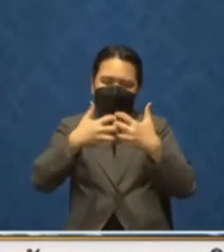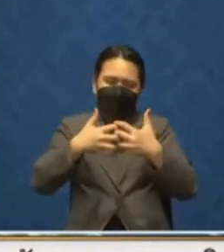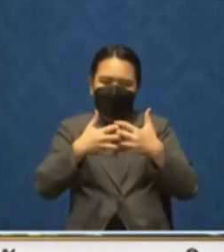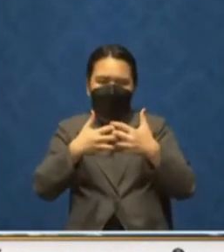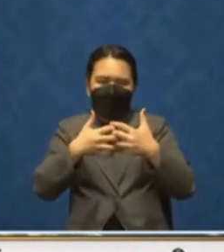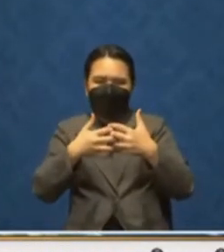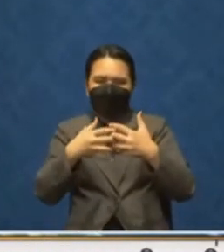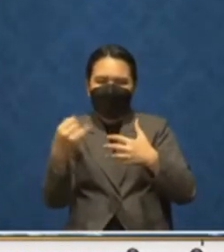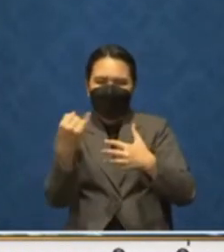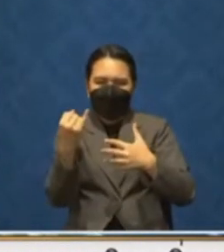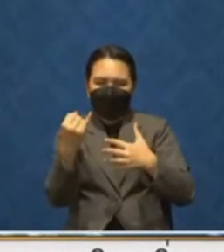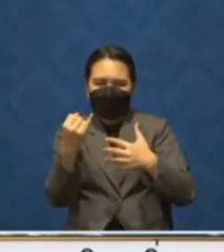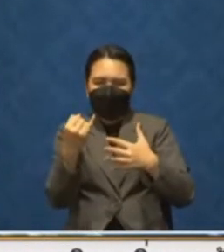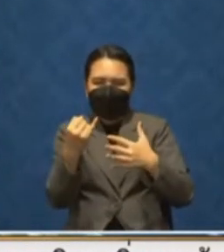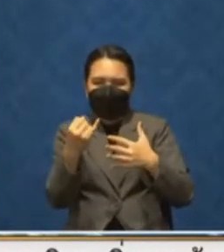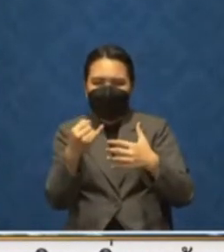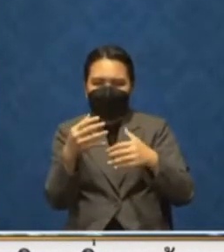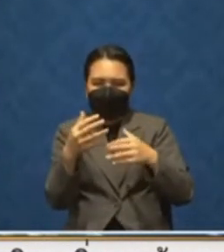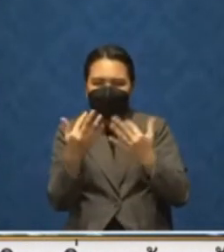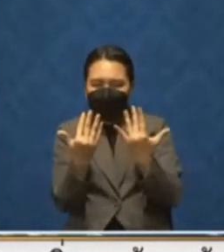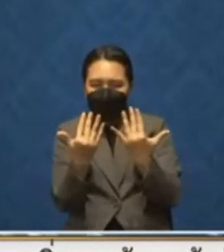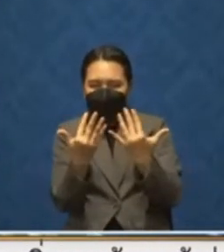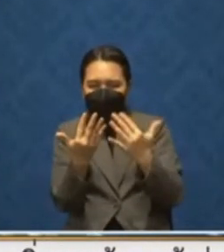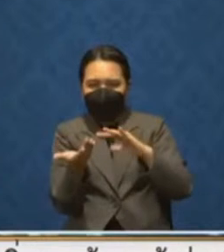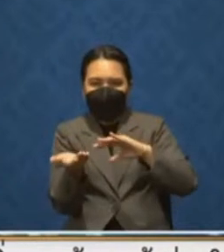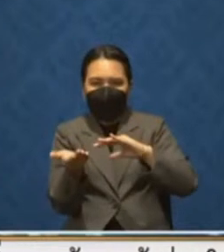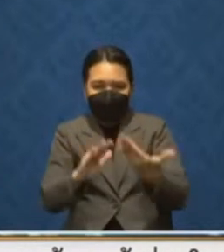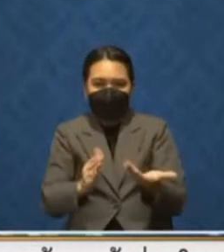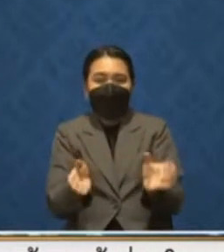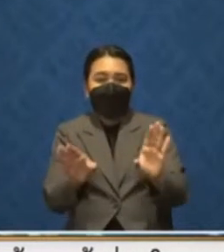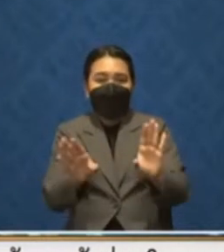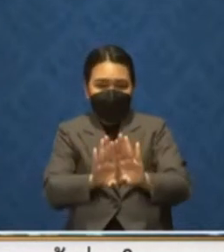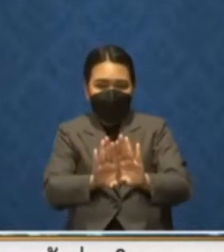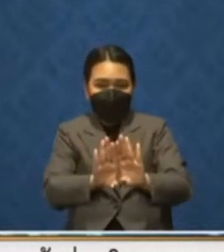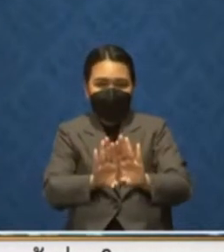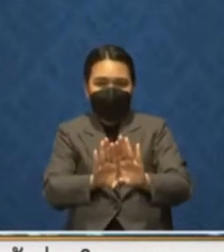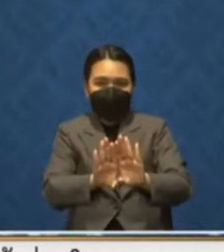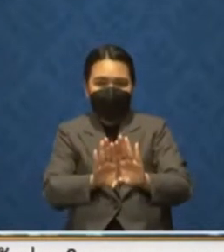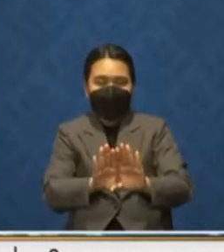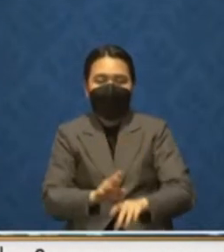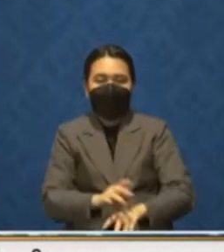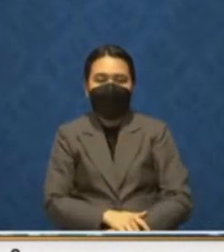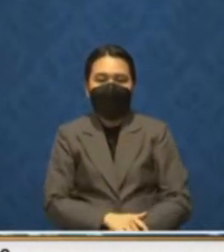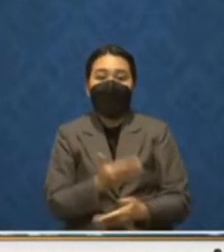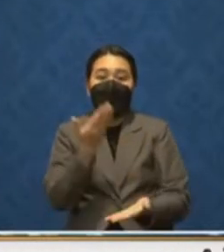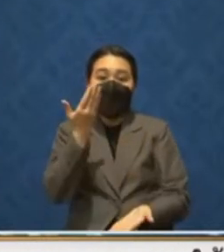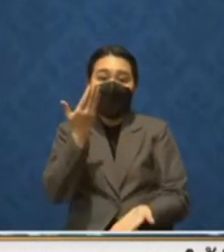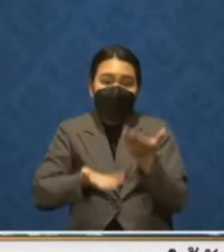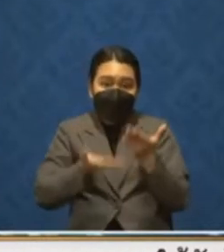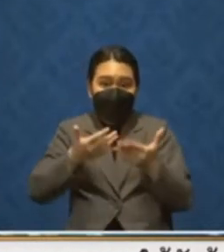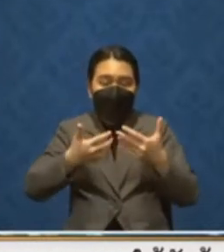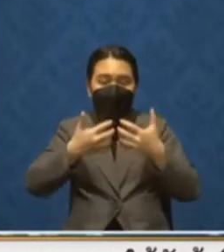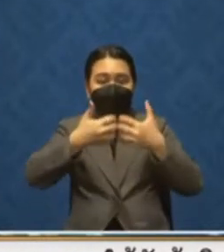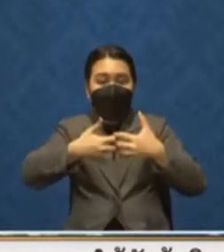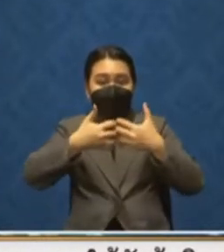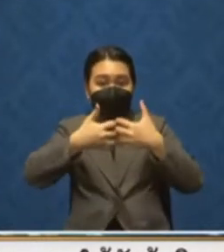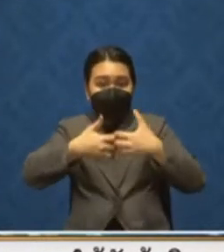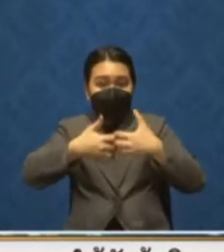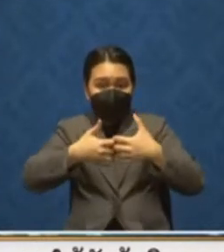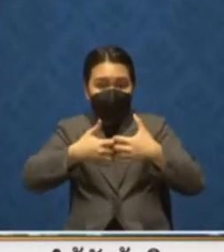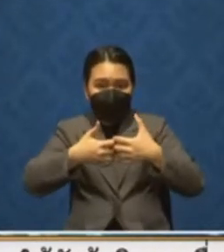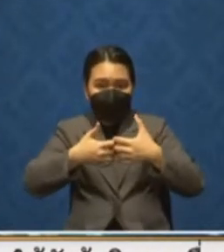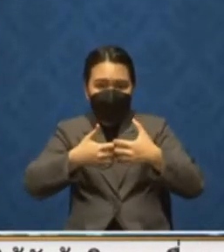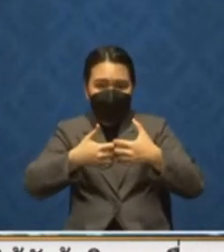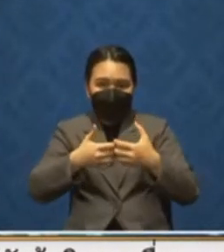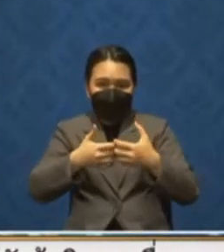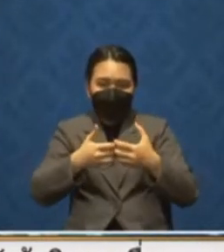ซึ่งเปลืองก็ชะลอการผลิตอยู่แล้วหรือเป็นโรงที่ประสิทธิภาพไม่สูง